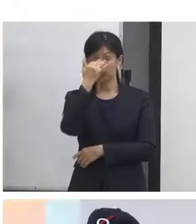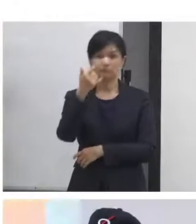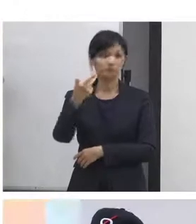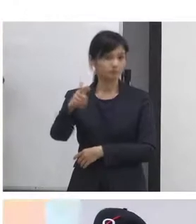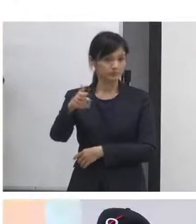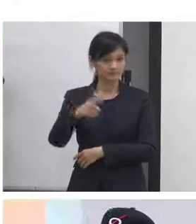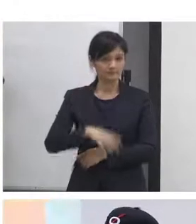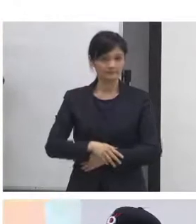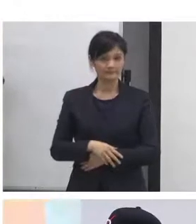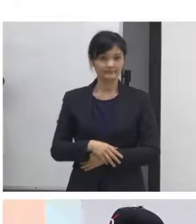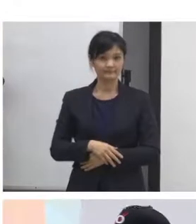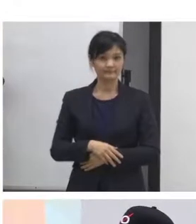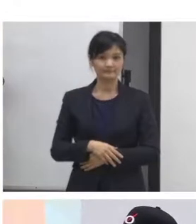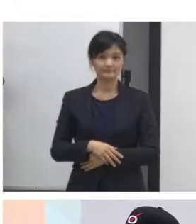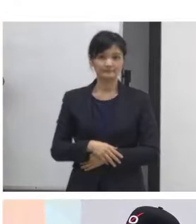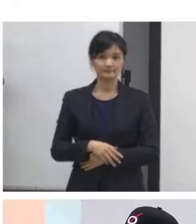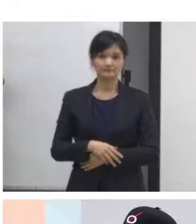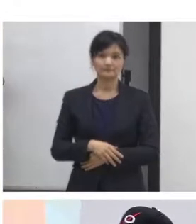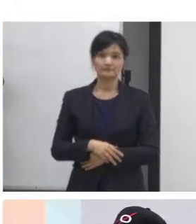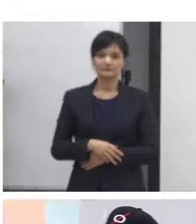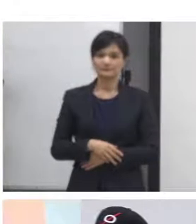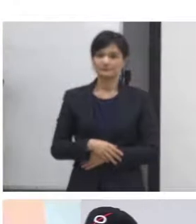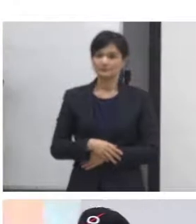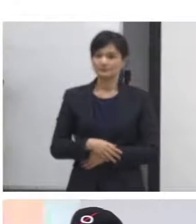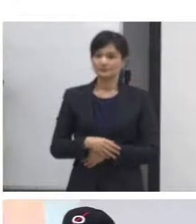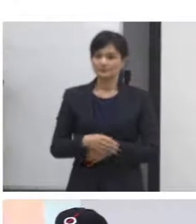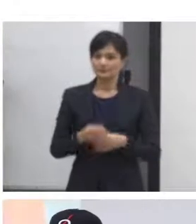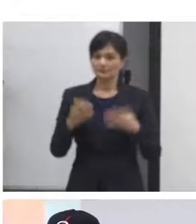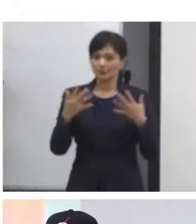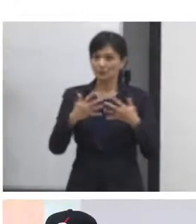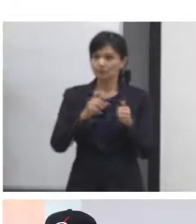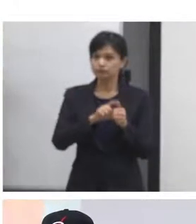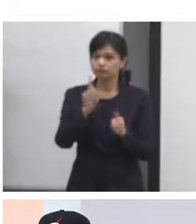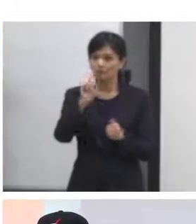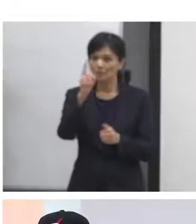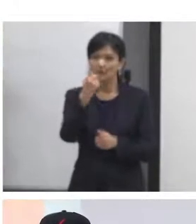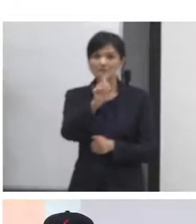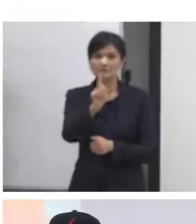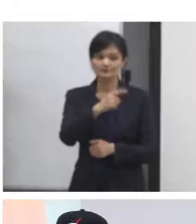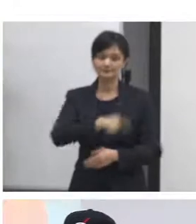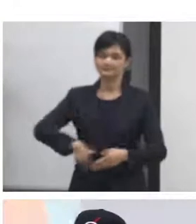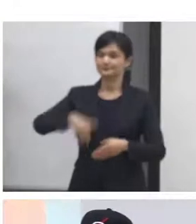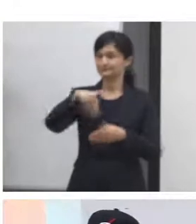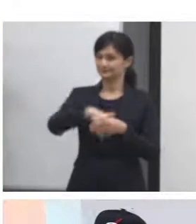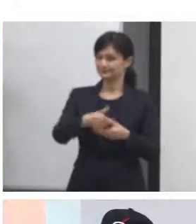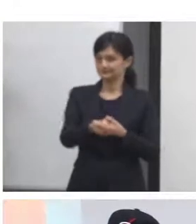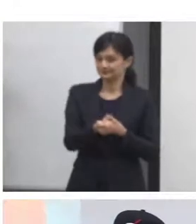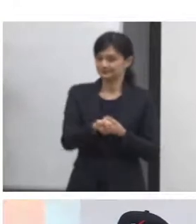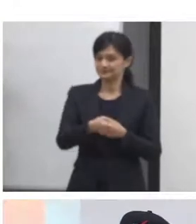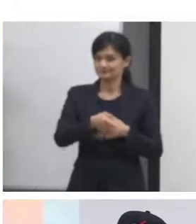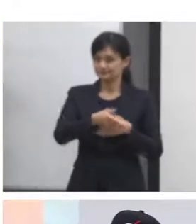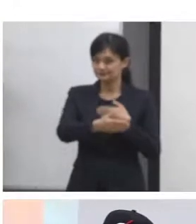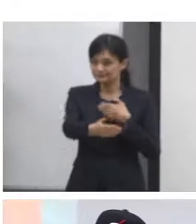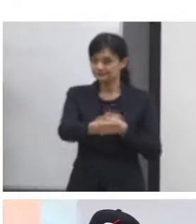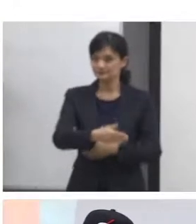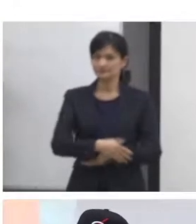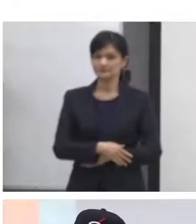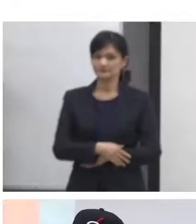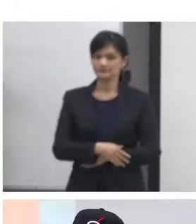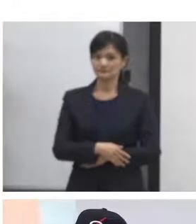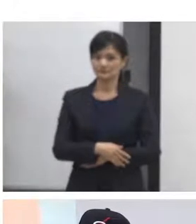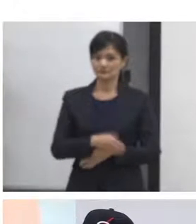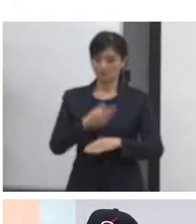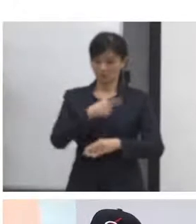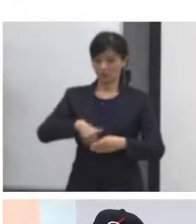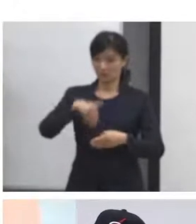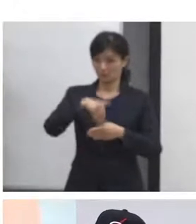出在选举，就变成说 ，OK， 整个的选举让我们的看待